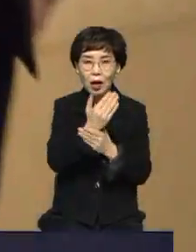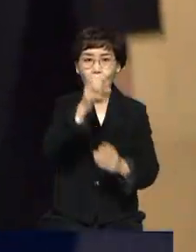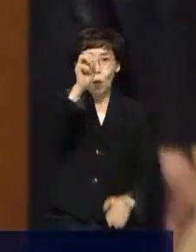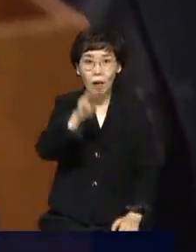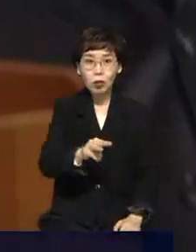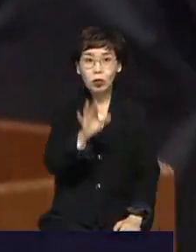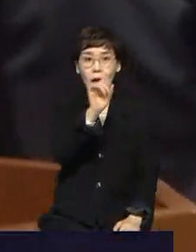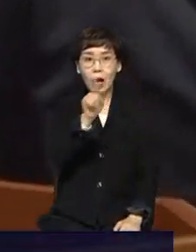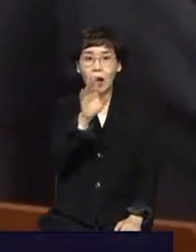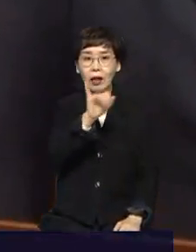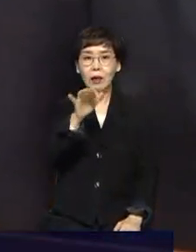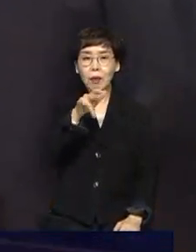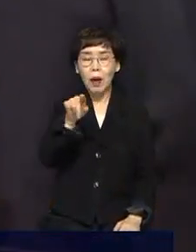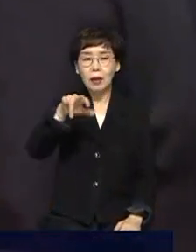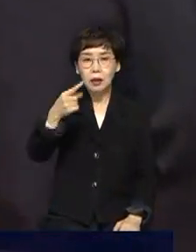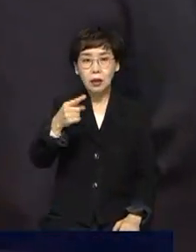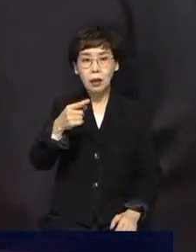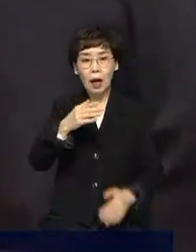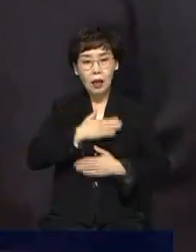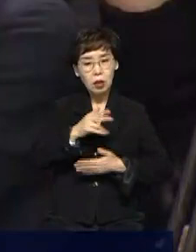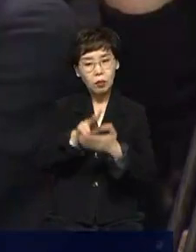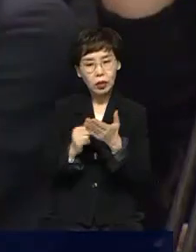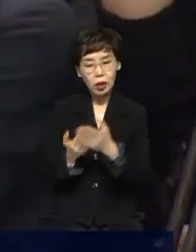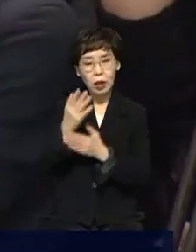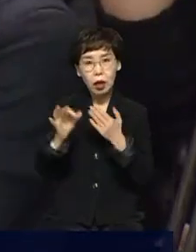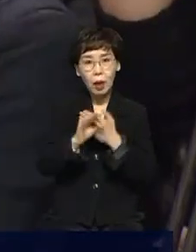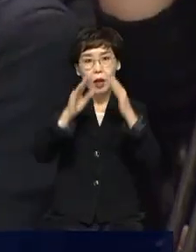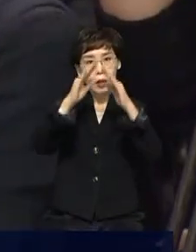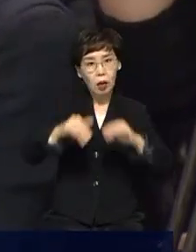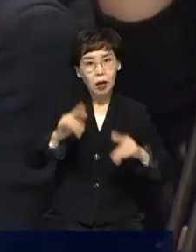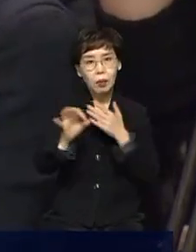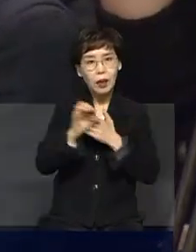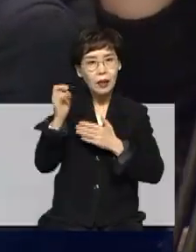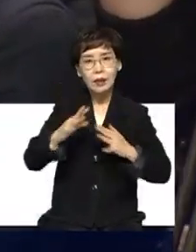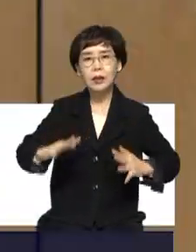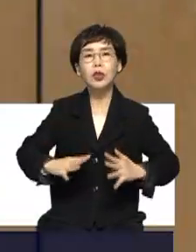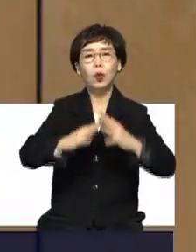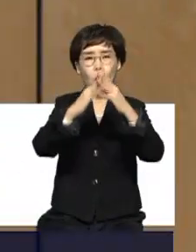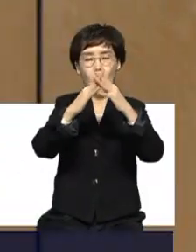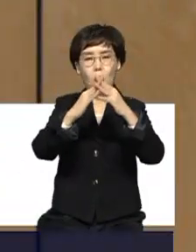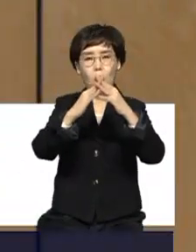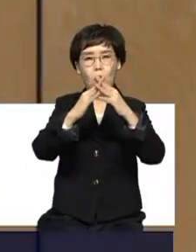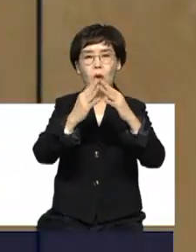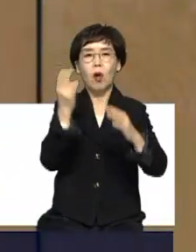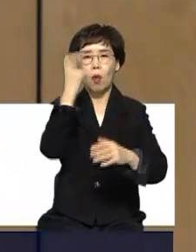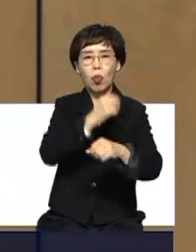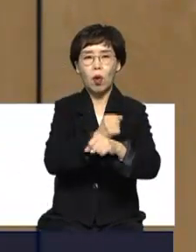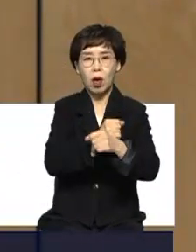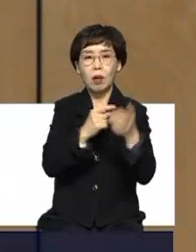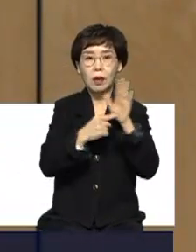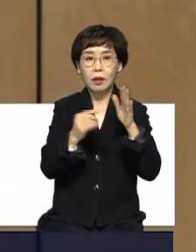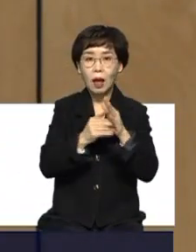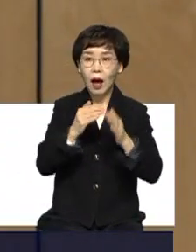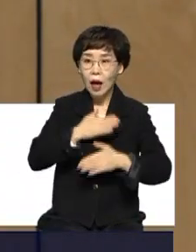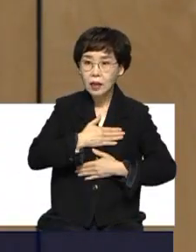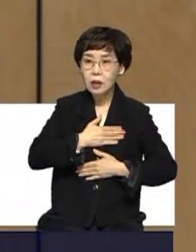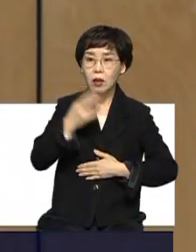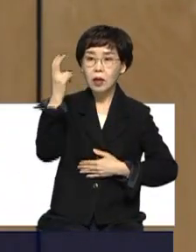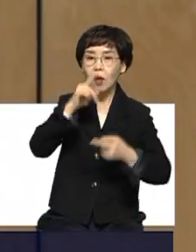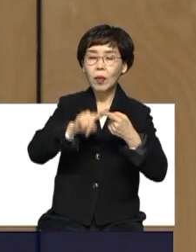확인되면 철거나 재시공을 검토하겠다고 밝혔습니다. 안전 점검에 대해서 문제가 있다면